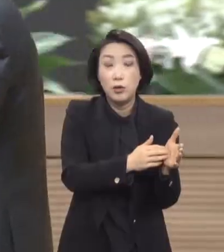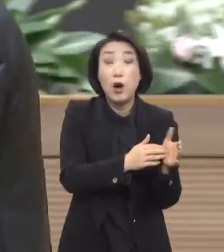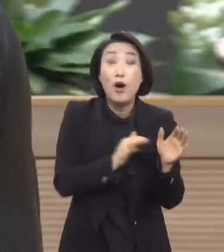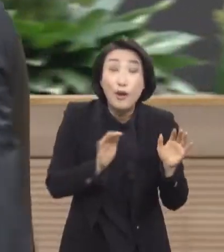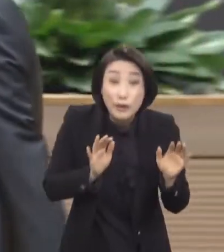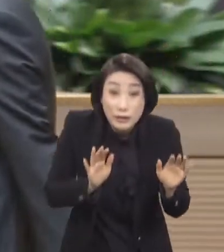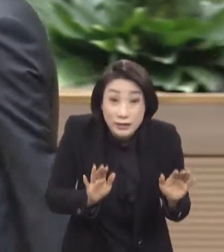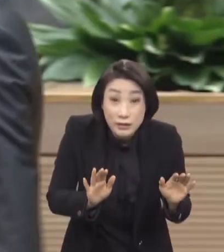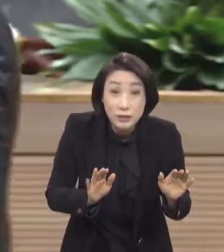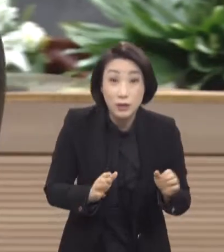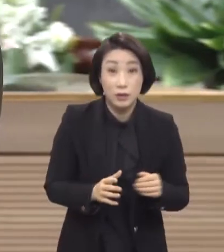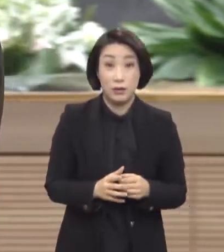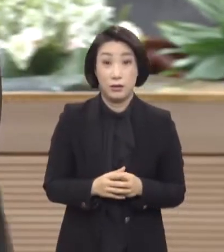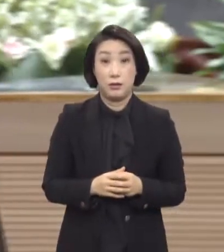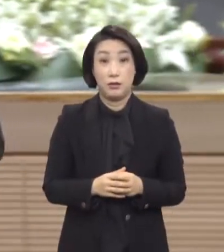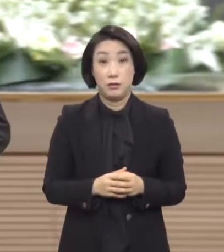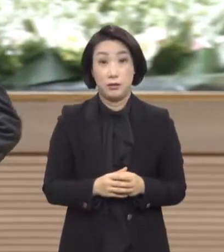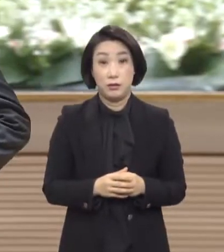그런데도